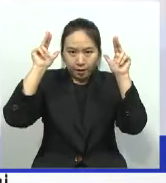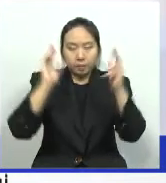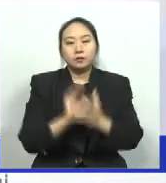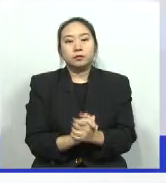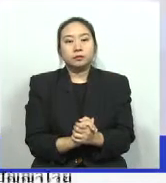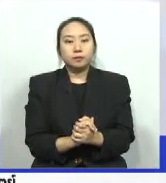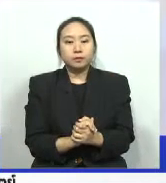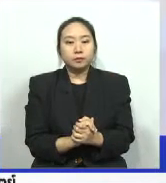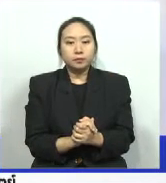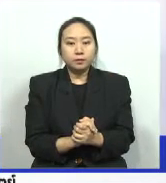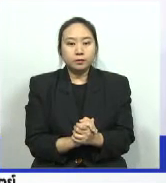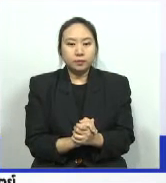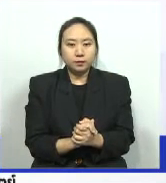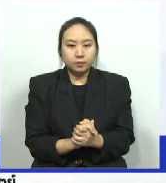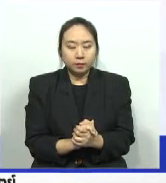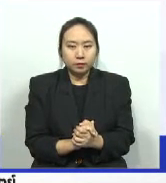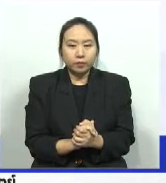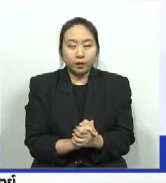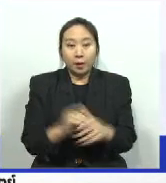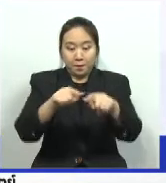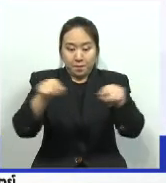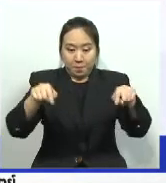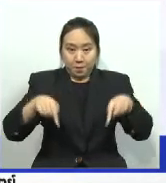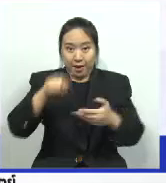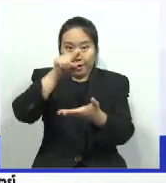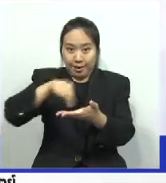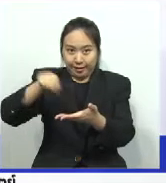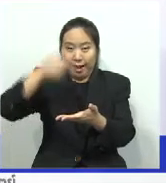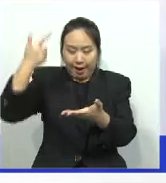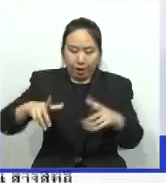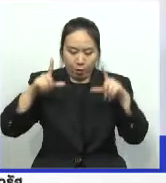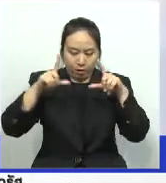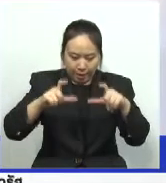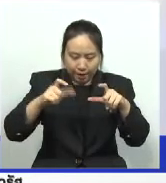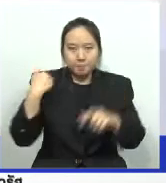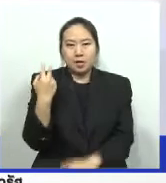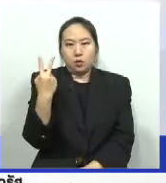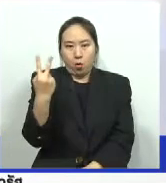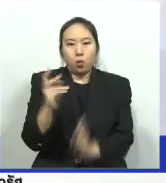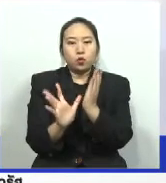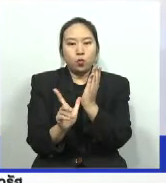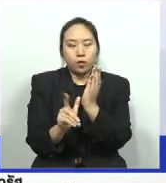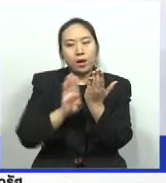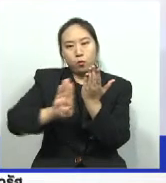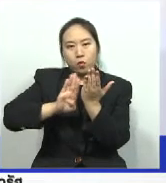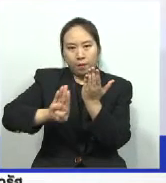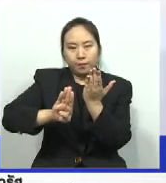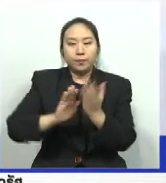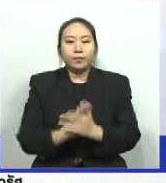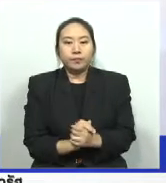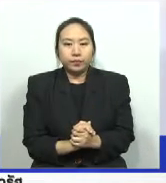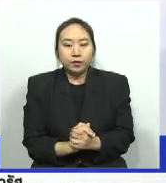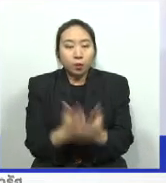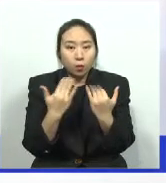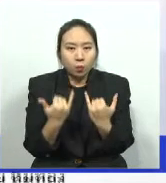ครับถ่ายภาพบัตรเลือกตั้งที่ลงคะแนนแล้วมี2ลายชลบุรีกับบุรีรัมย์นะครับ